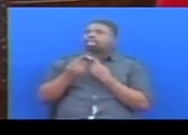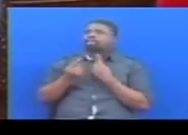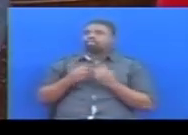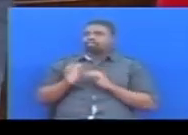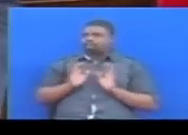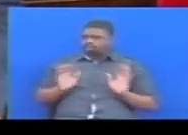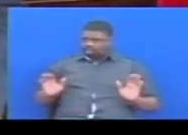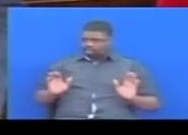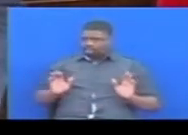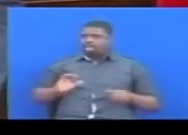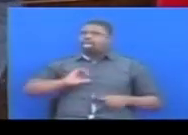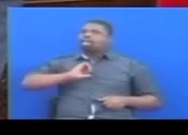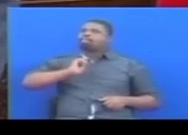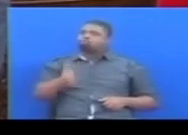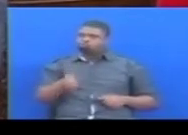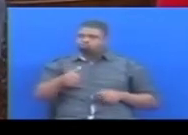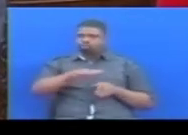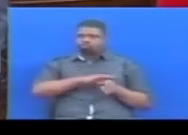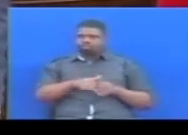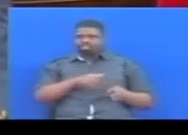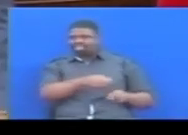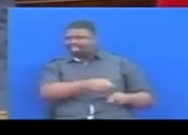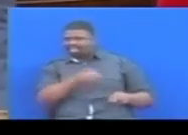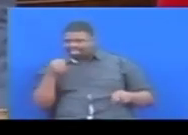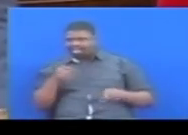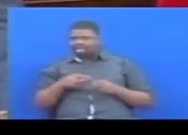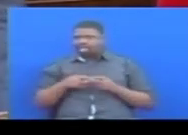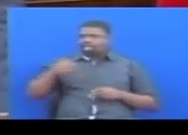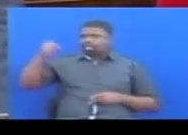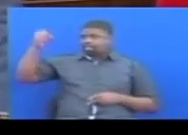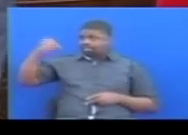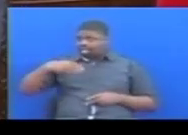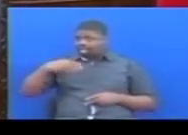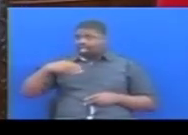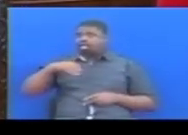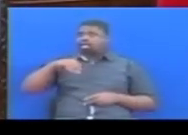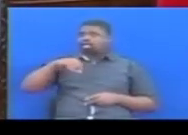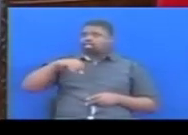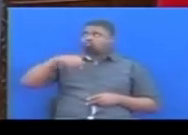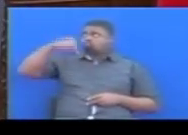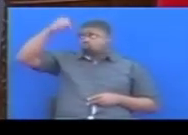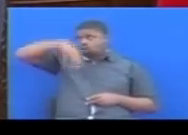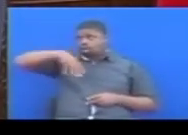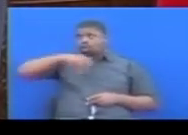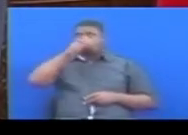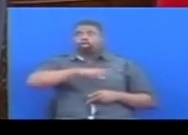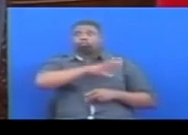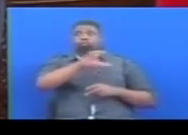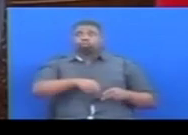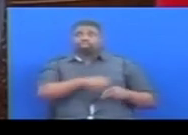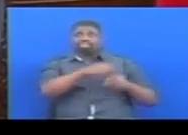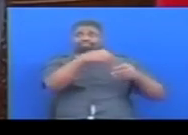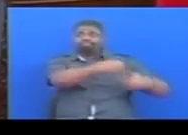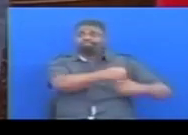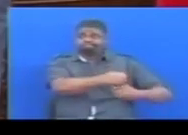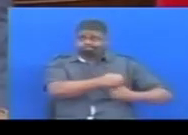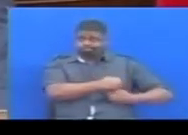nimeruhusu matumizi hayo ya jenereta, taa za sola, na wananchi wote ambao wameshikiwa